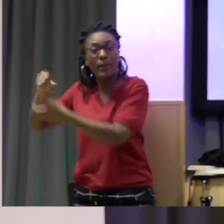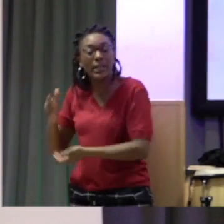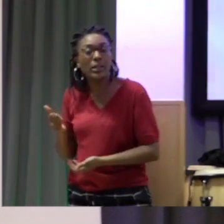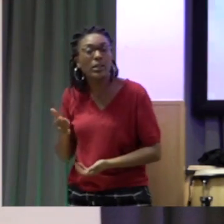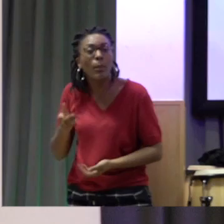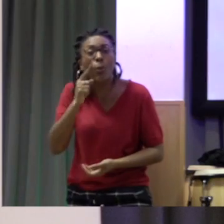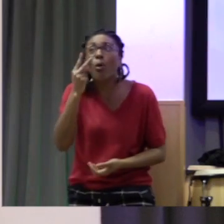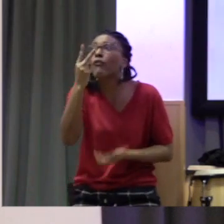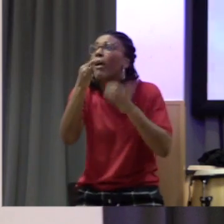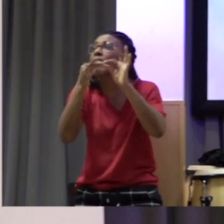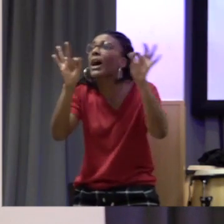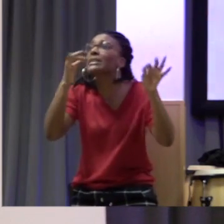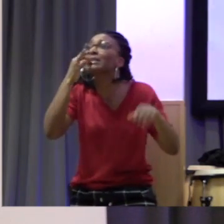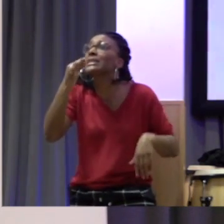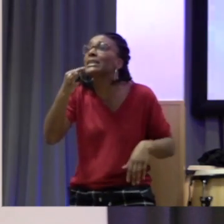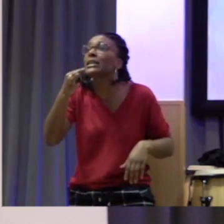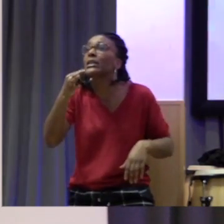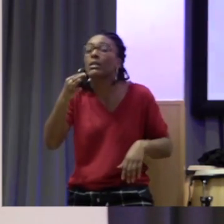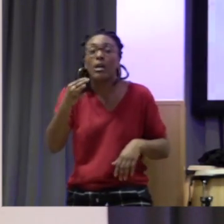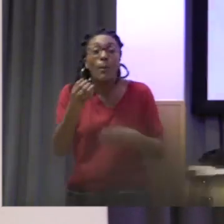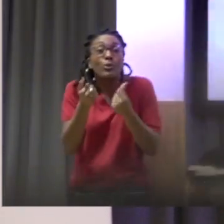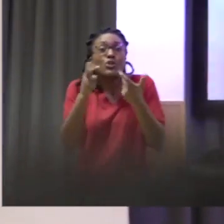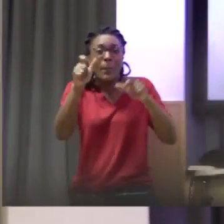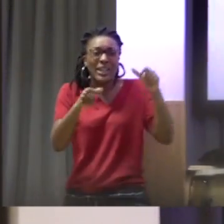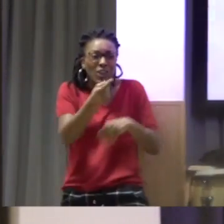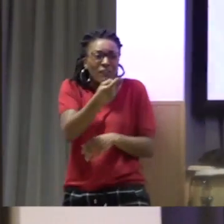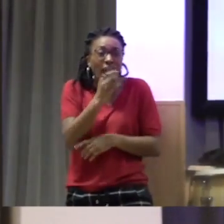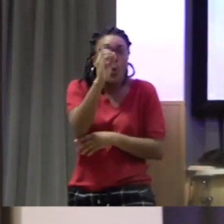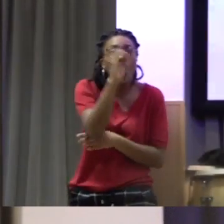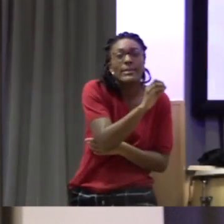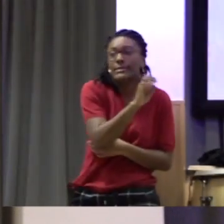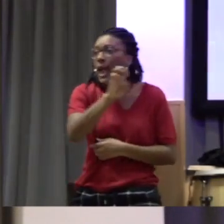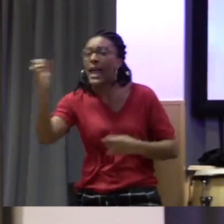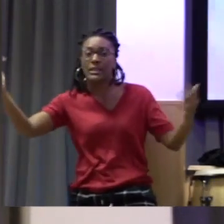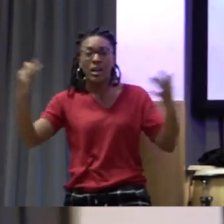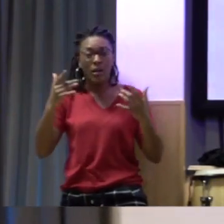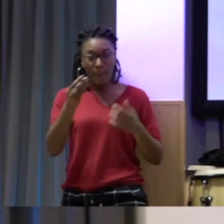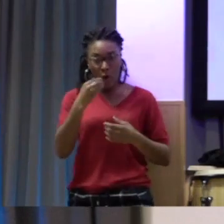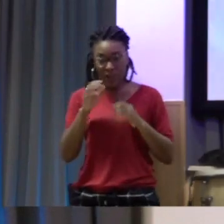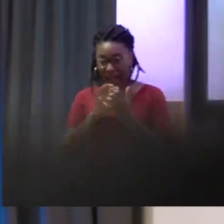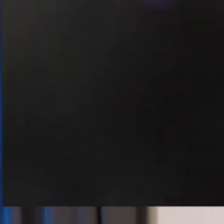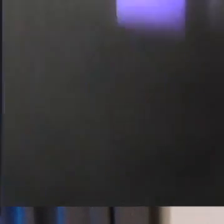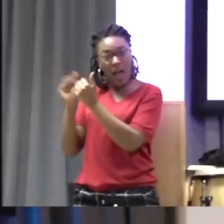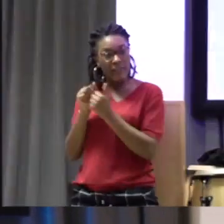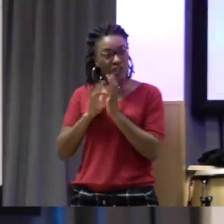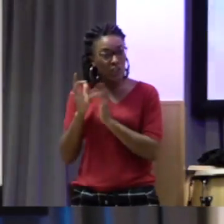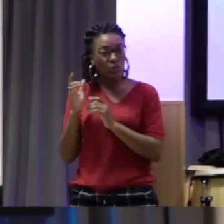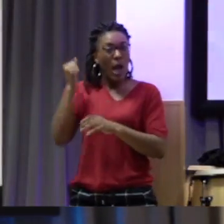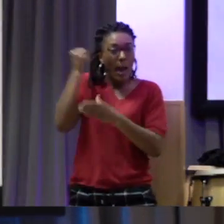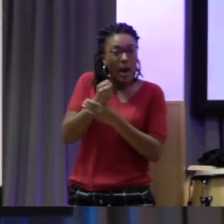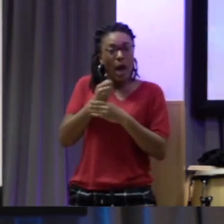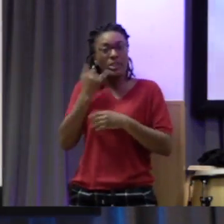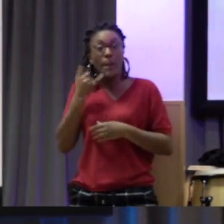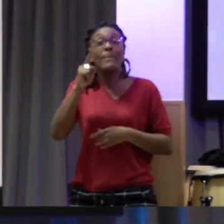venons de lire, il a dit que plusieurs personnes viendront de l'Orient, de l'Occident, et ils vont s'asseoir à table avec le Seigneur, mais les fils du royaume, eux,